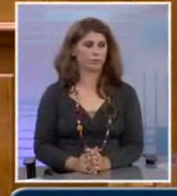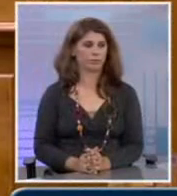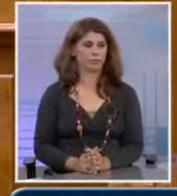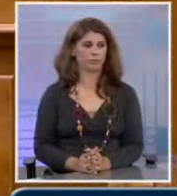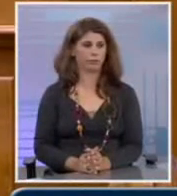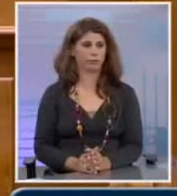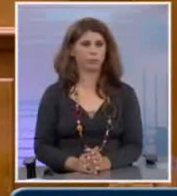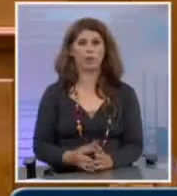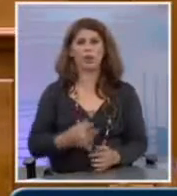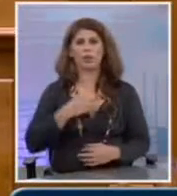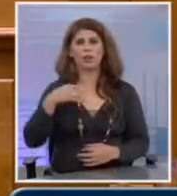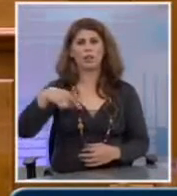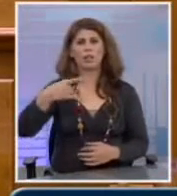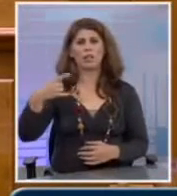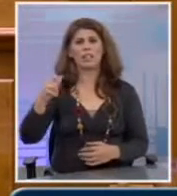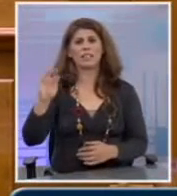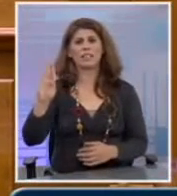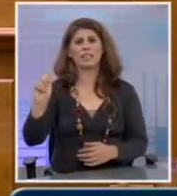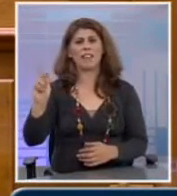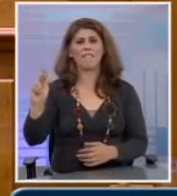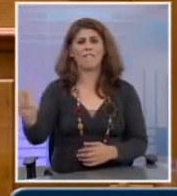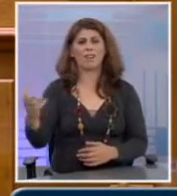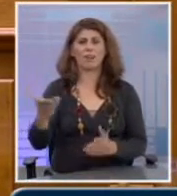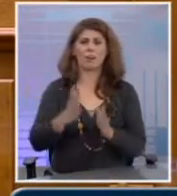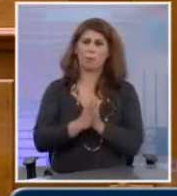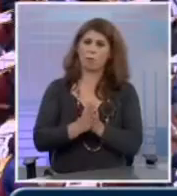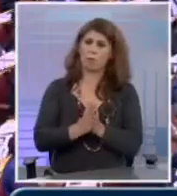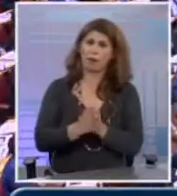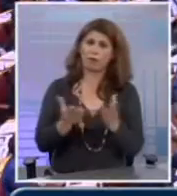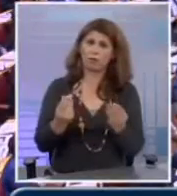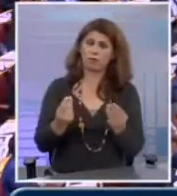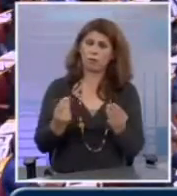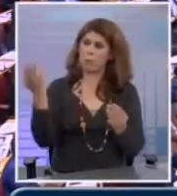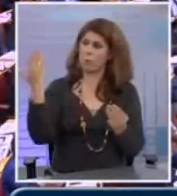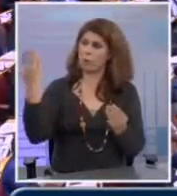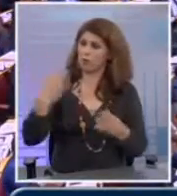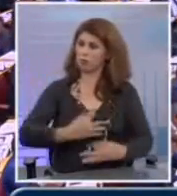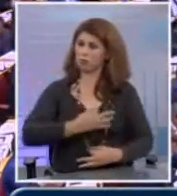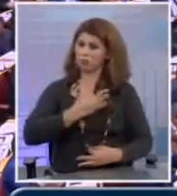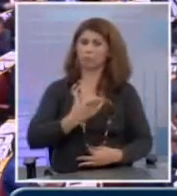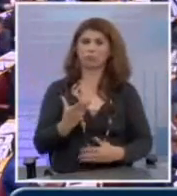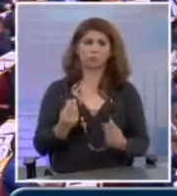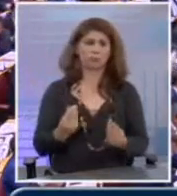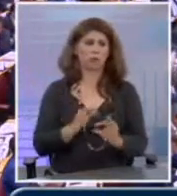Κύριε Τζαβάρα, σας παρακαλώ. Είστε από τους πιο παλιούς ευπρεπείς και πολύ